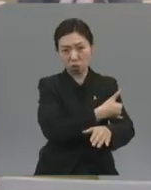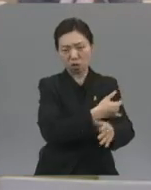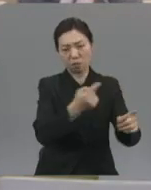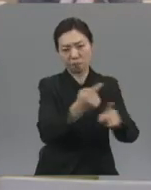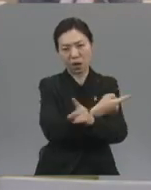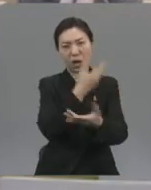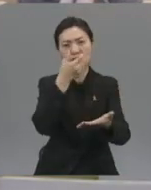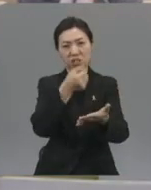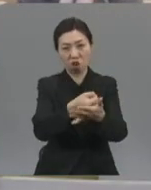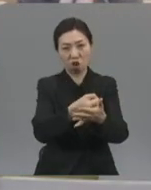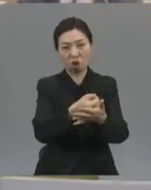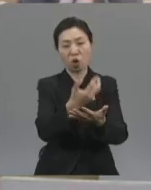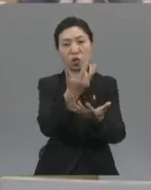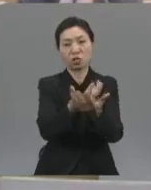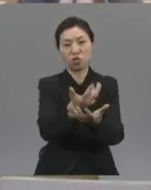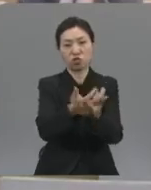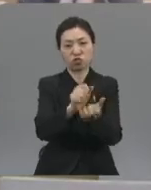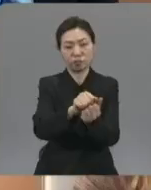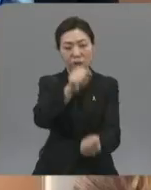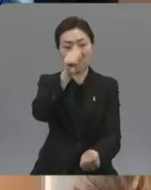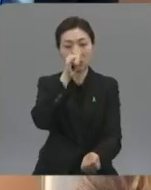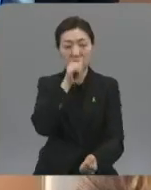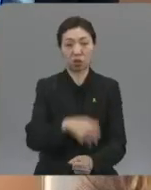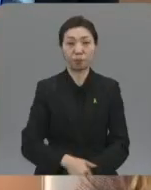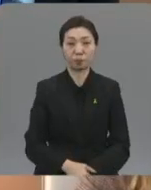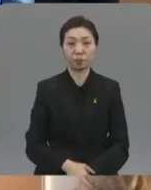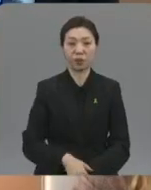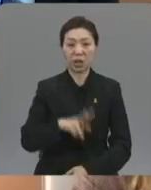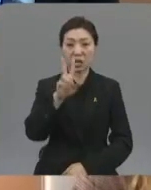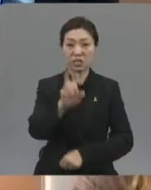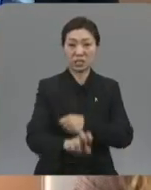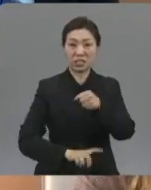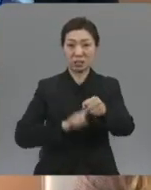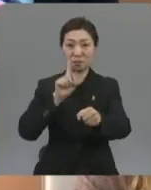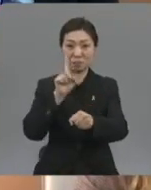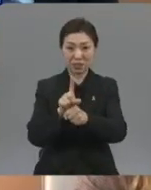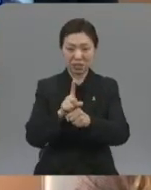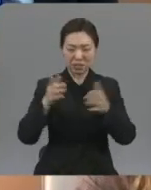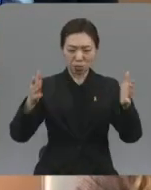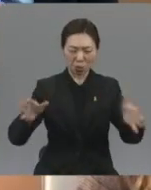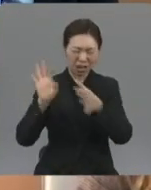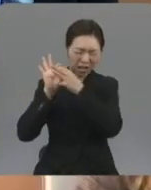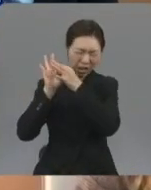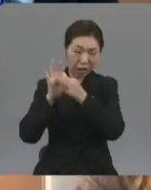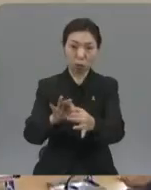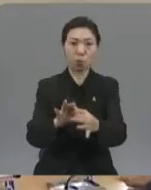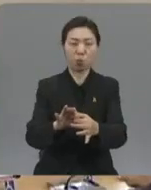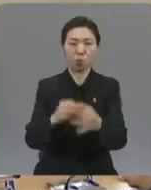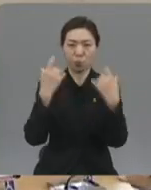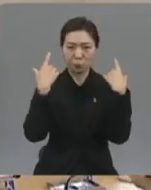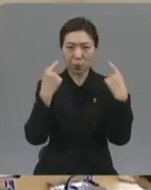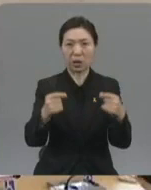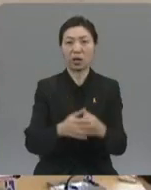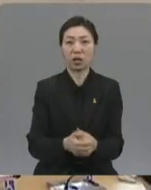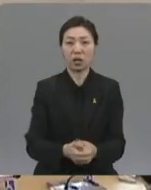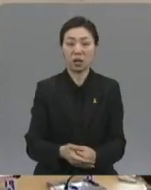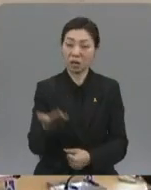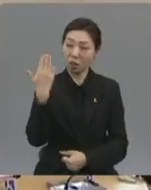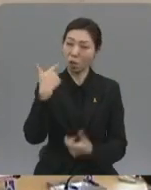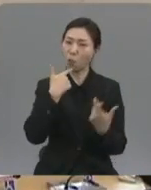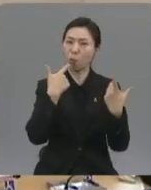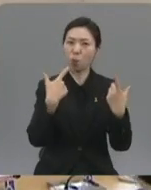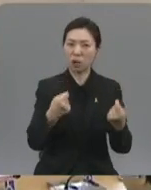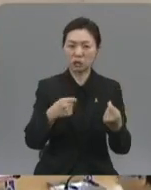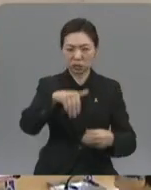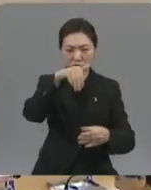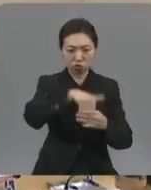52 diễn ra tại geneva Thụy Sĩ Nghị quyết về vấn đề nhân quyền miền Bắc lần này có sự tham gia đồng đề xuất trở lại của Hàn Quốc sau 5 năm